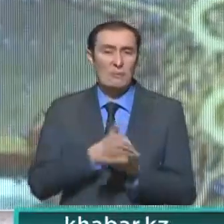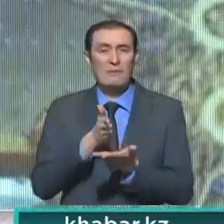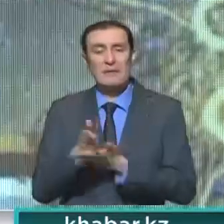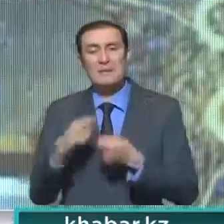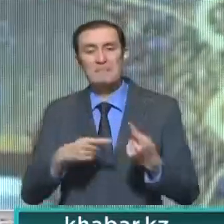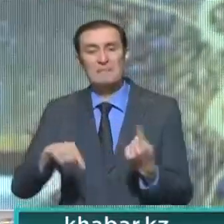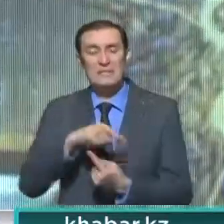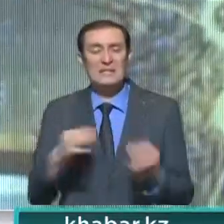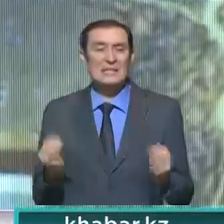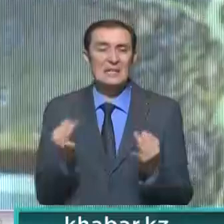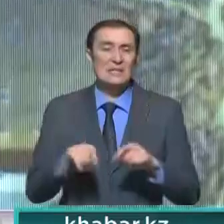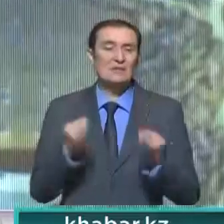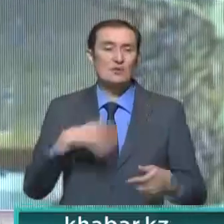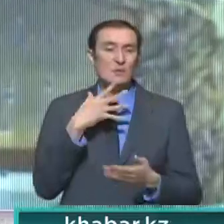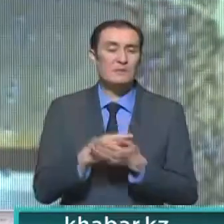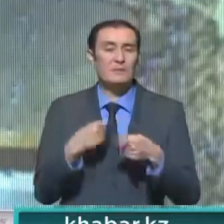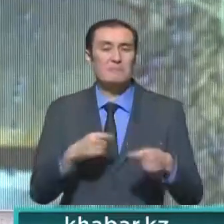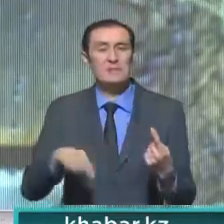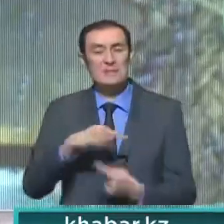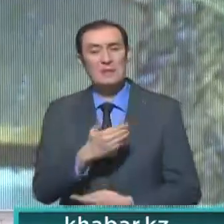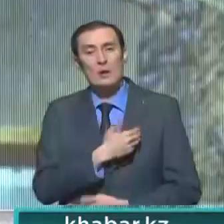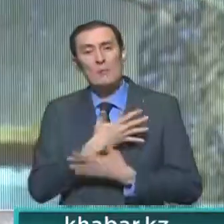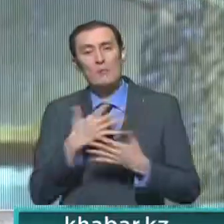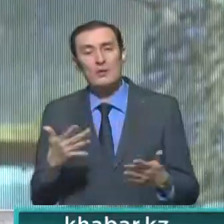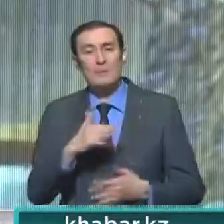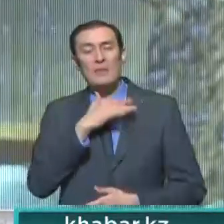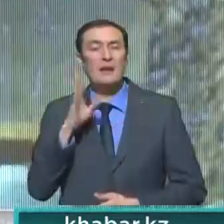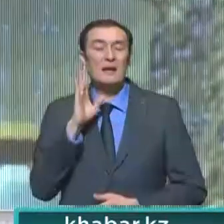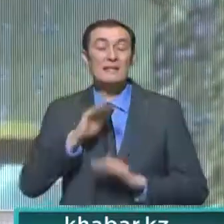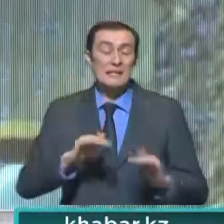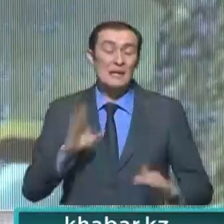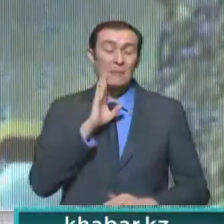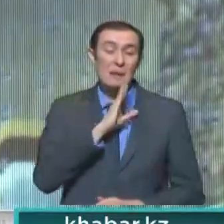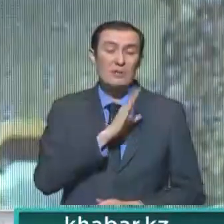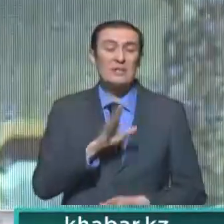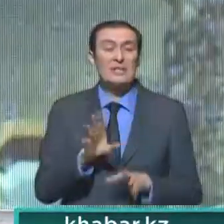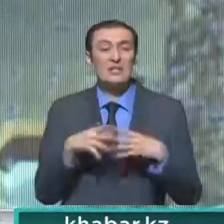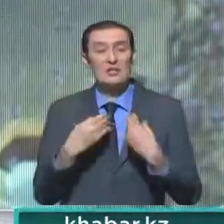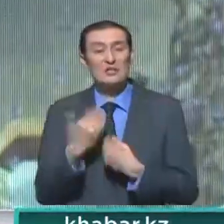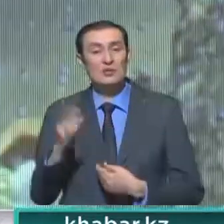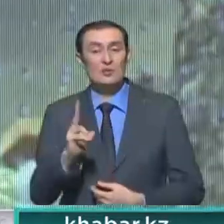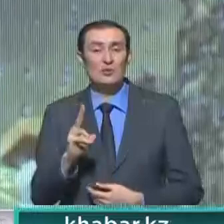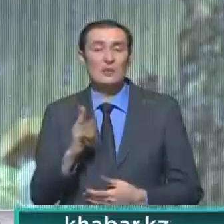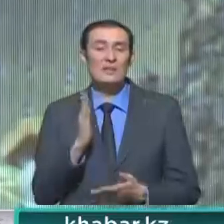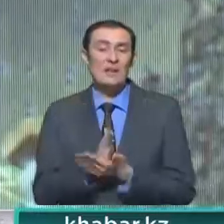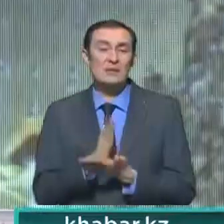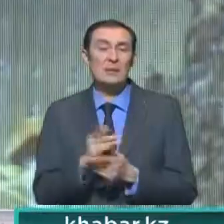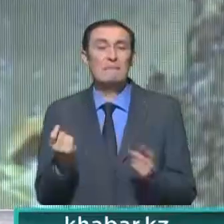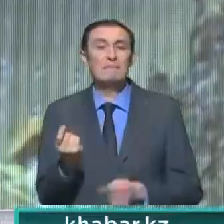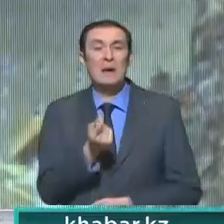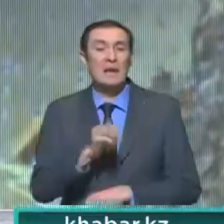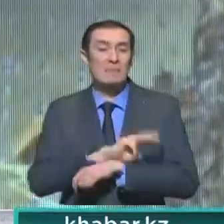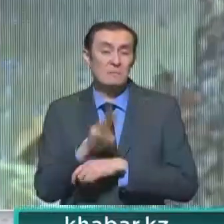бизнеса. Интерес к открытию собственного дела проявляют все больше многодетных мам и женщин, чьи семьи относятся к категории малообеспеченных.